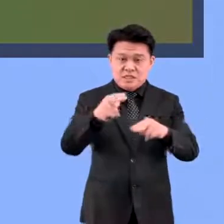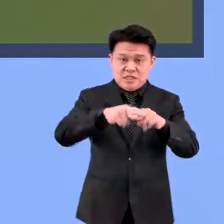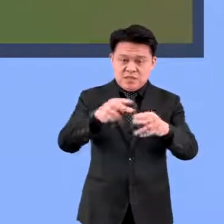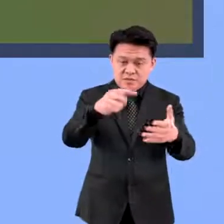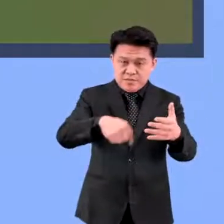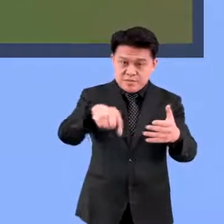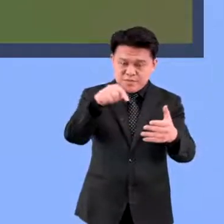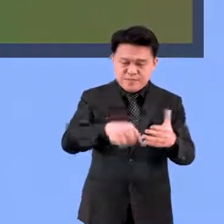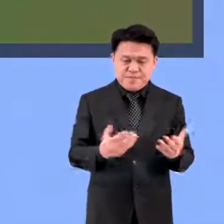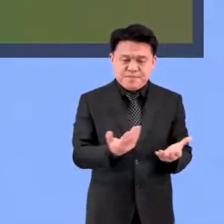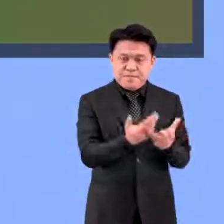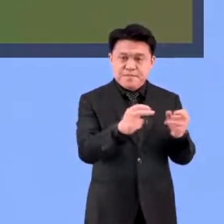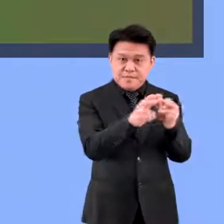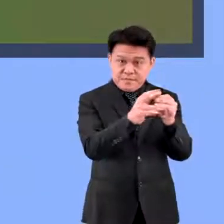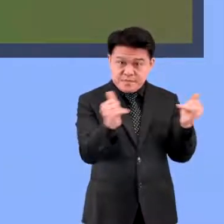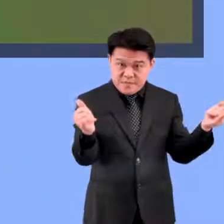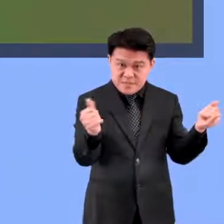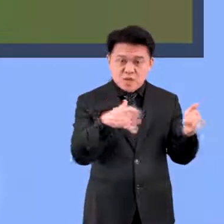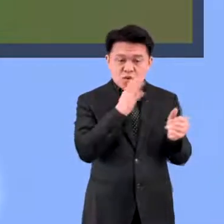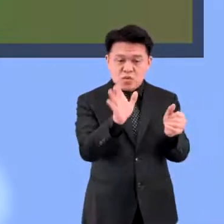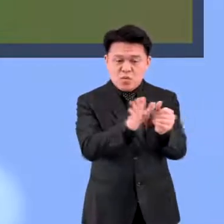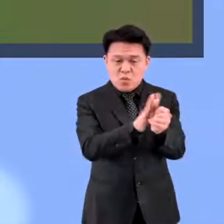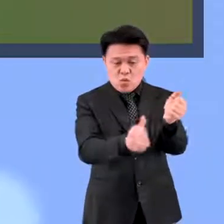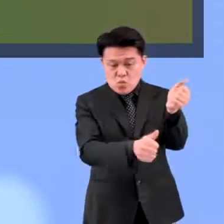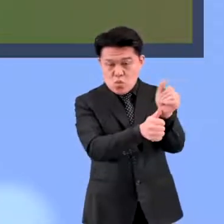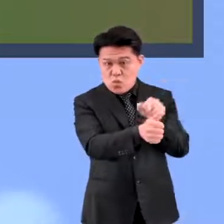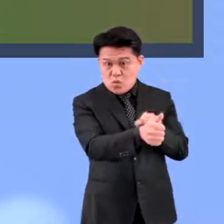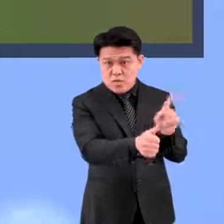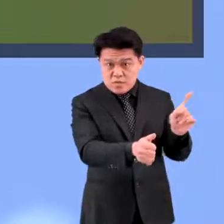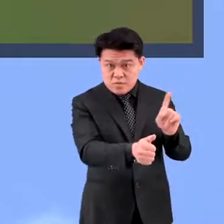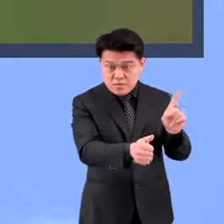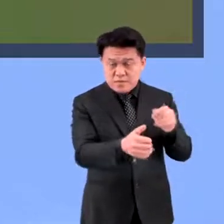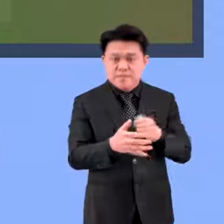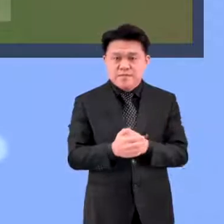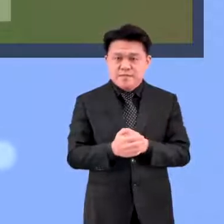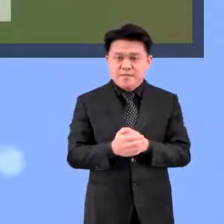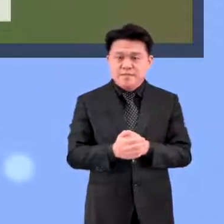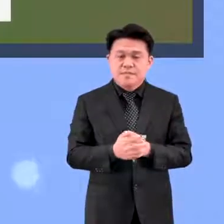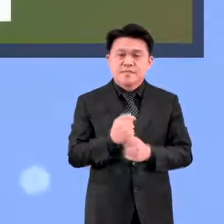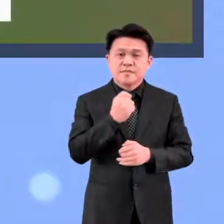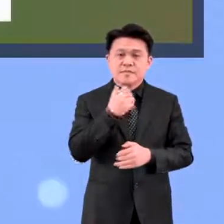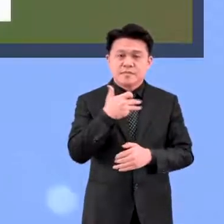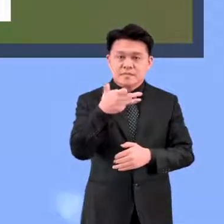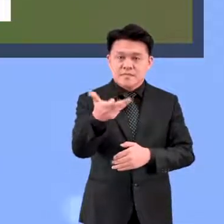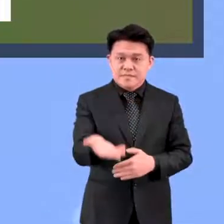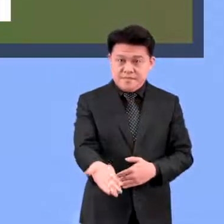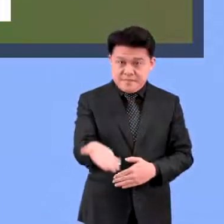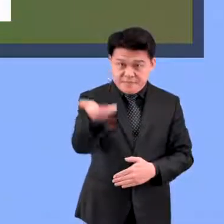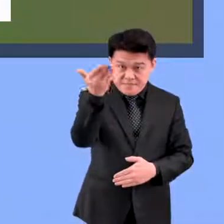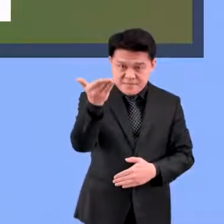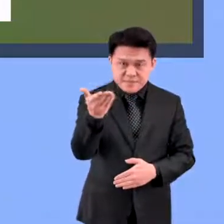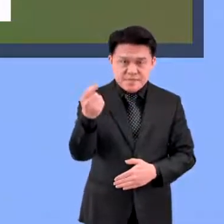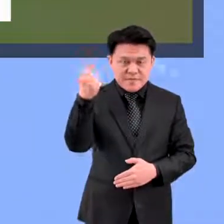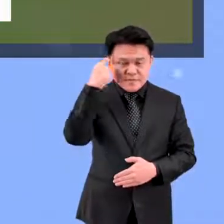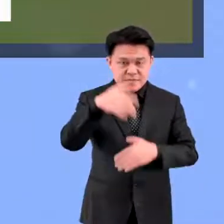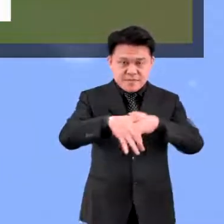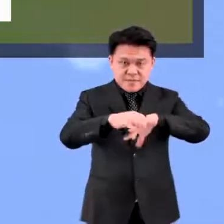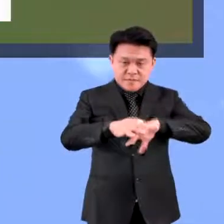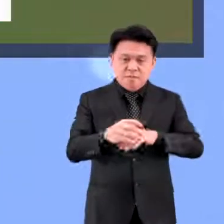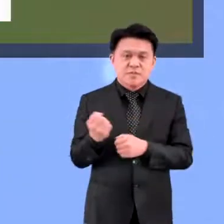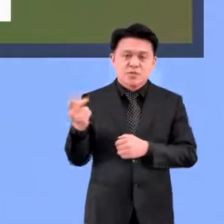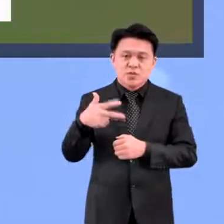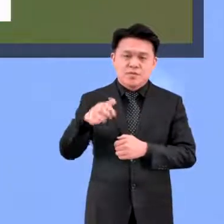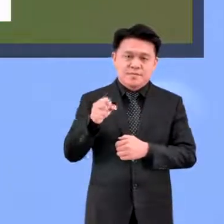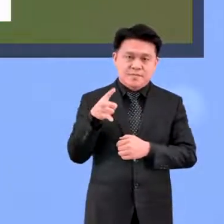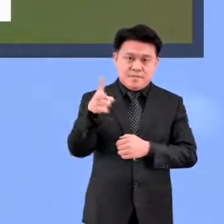특화형 일자리 중 발달장애인 요양보호사 보조 일자리는 만 18세 이상의 지적장애